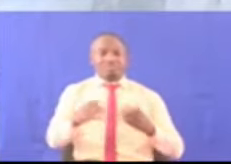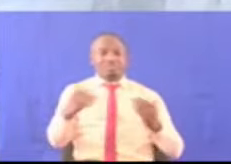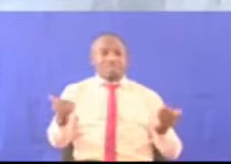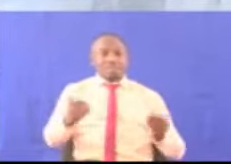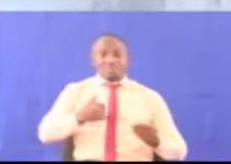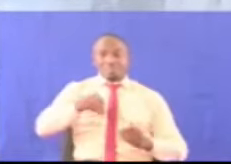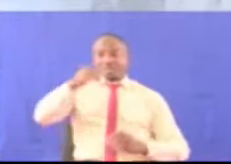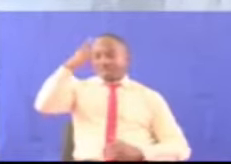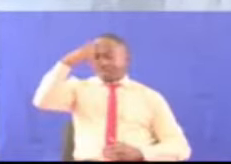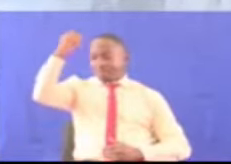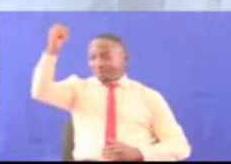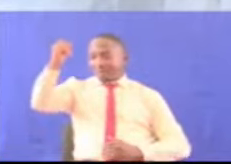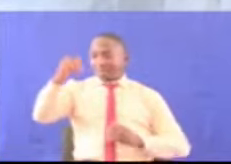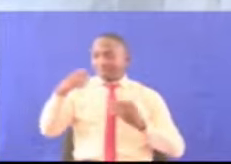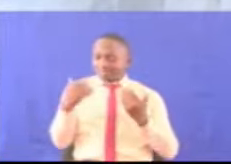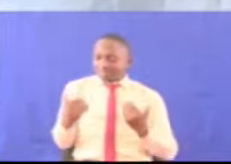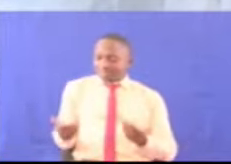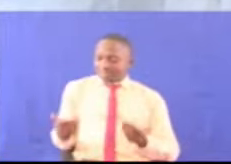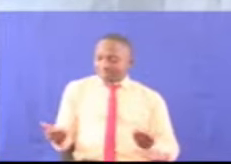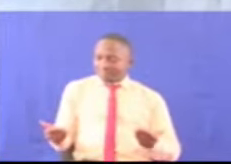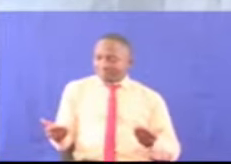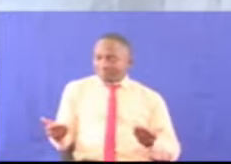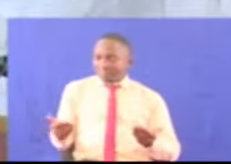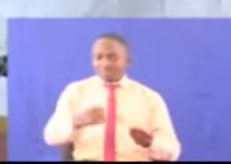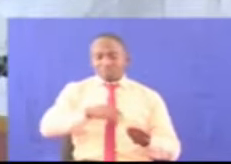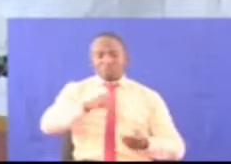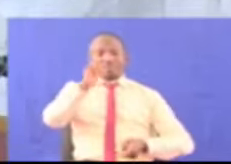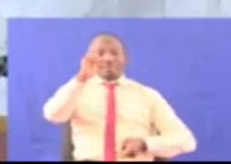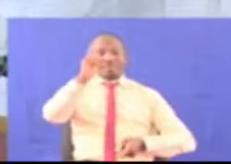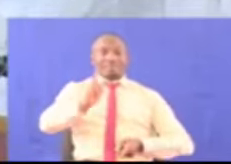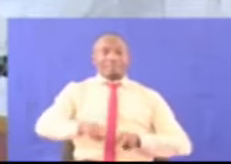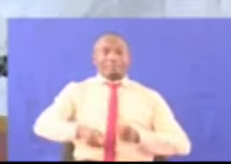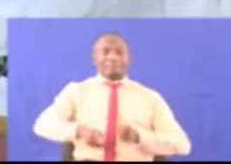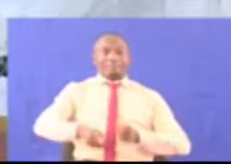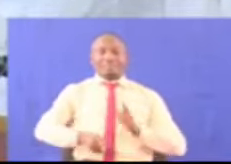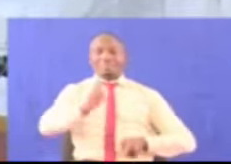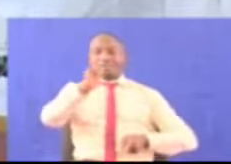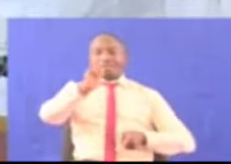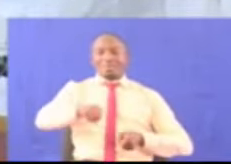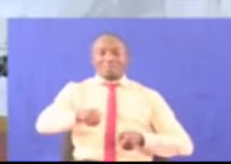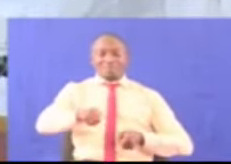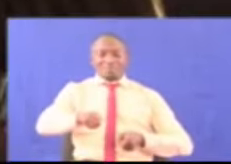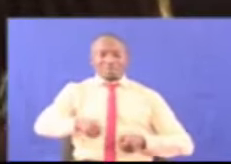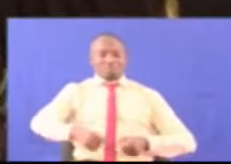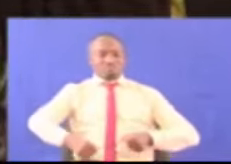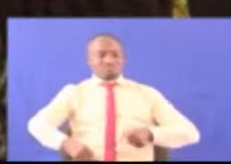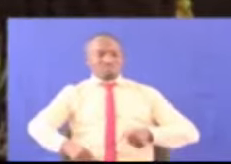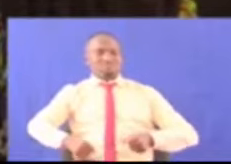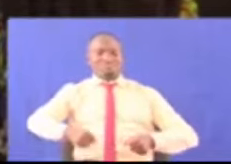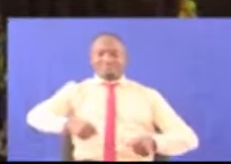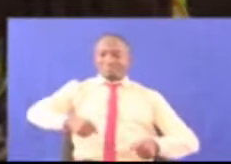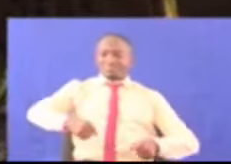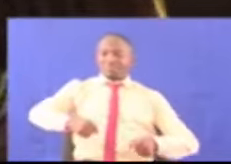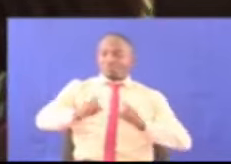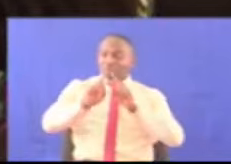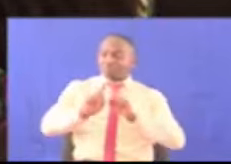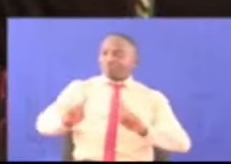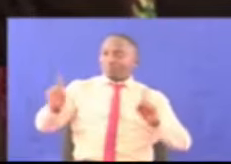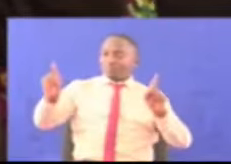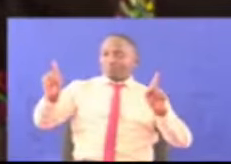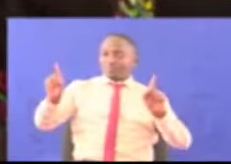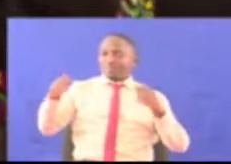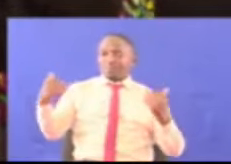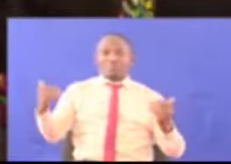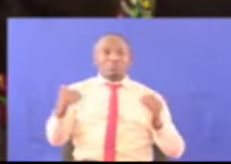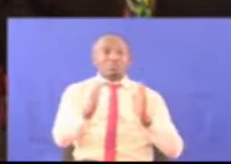Nina imani sasa hivi hata utembeaji wetu hata nguo zetu zitatofautiana na huko tulikotoka. Kwa hiyo